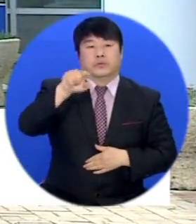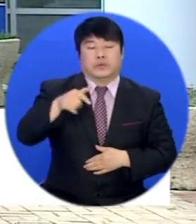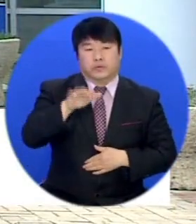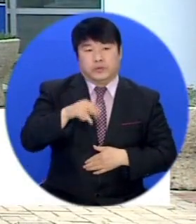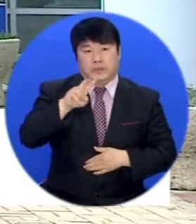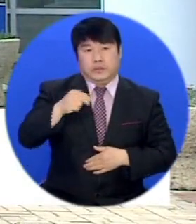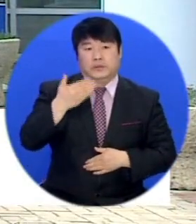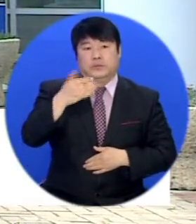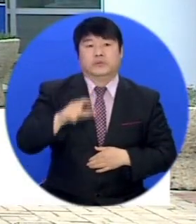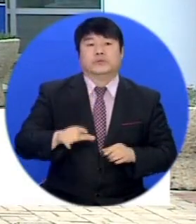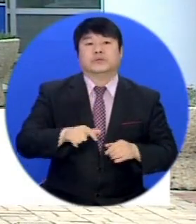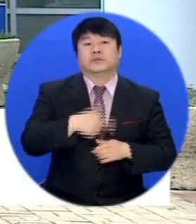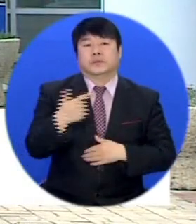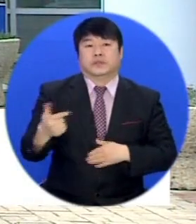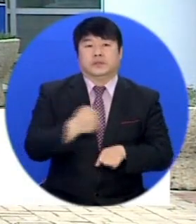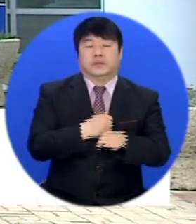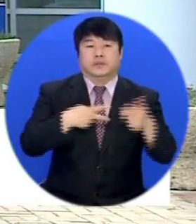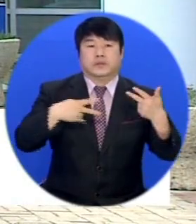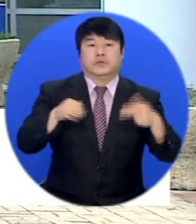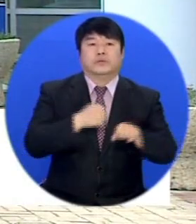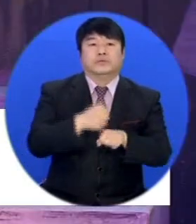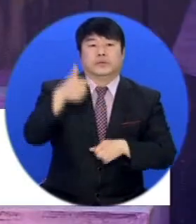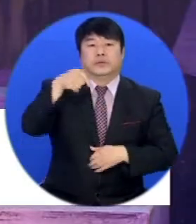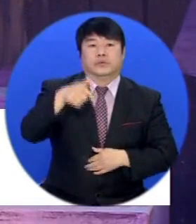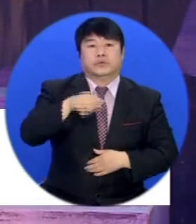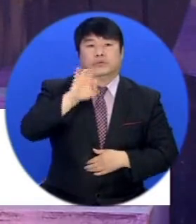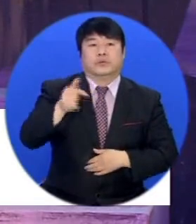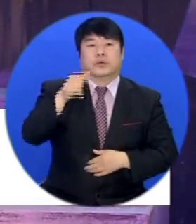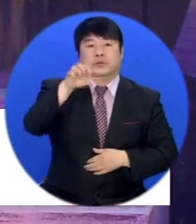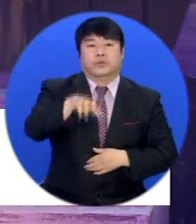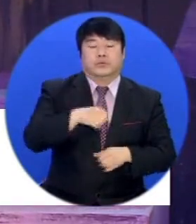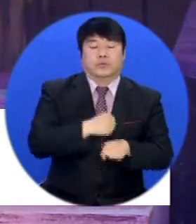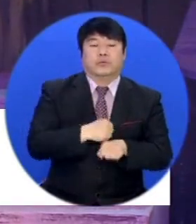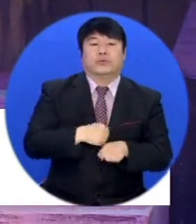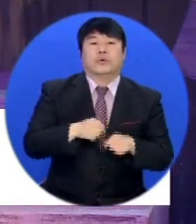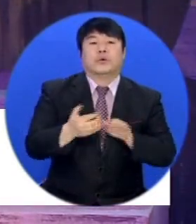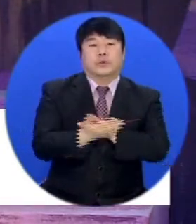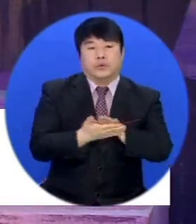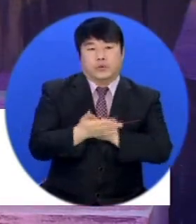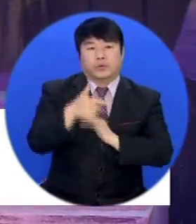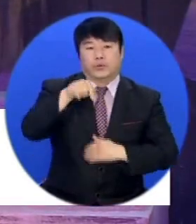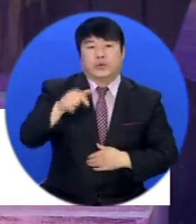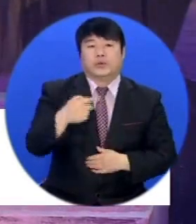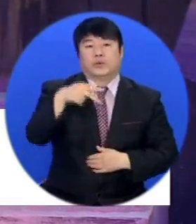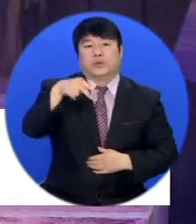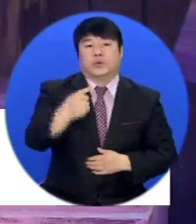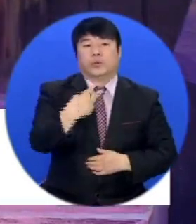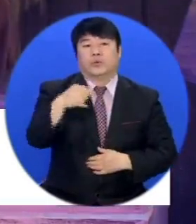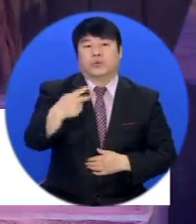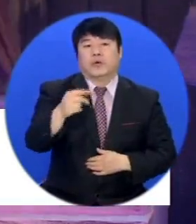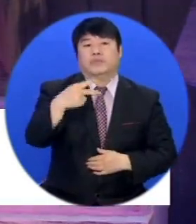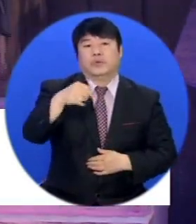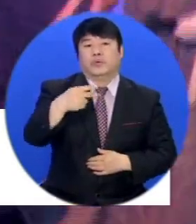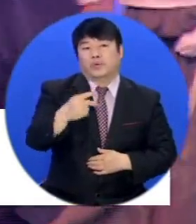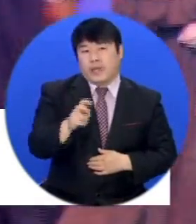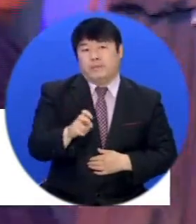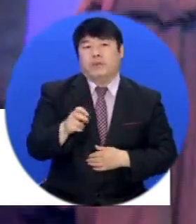29일 저녁 7시 국립 남도 국악원 진학당에서 놀이꾼들 도담도담 초청 공연을